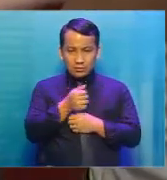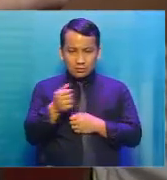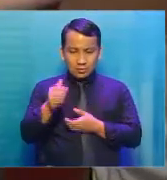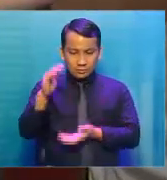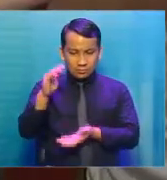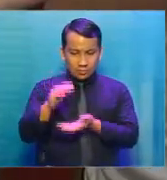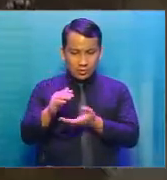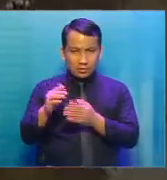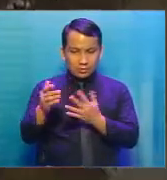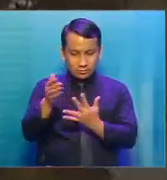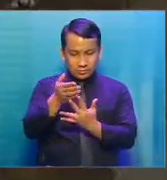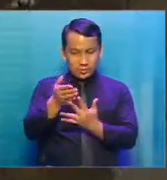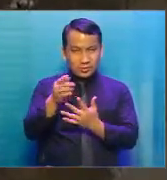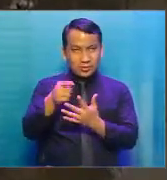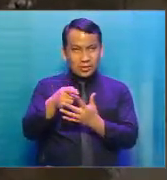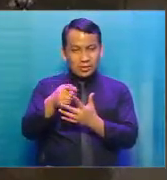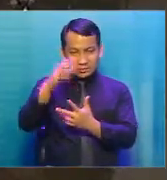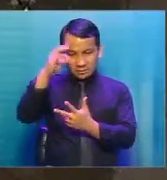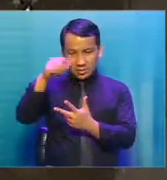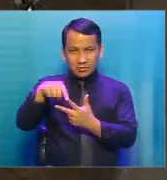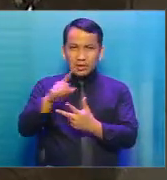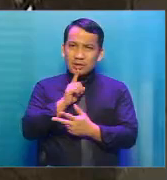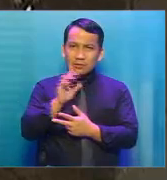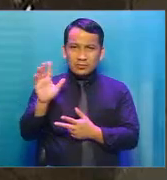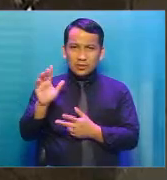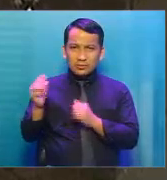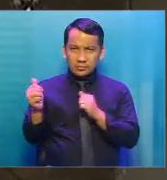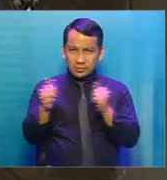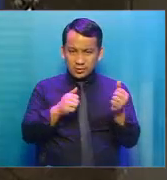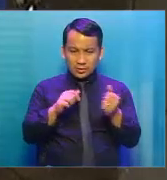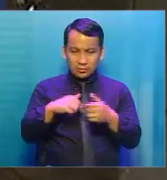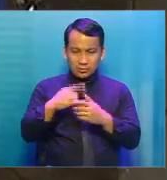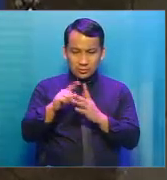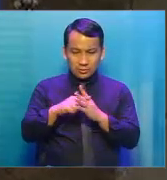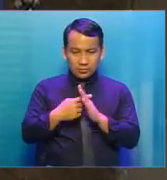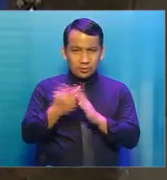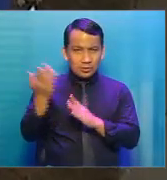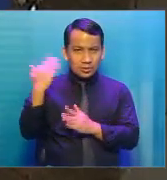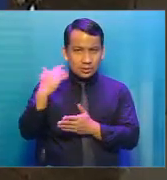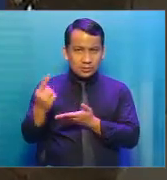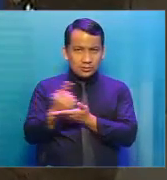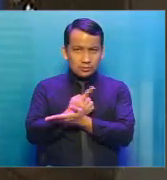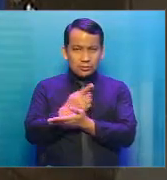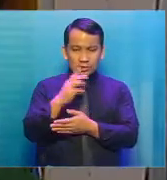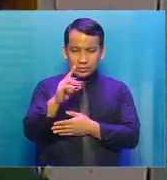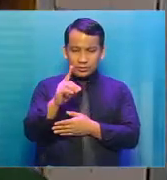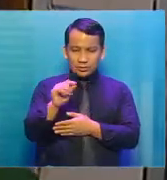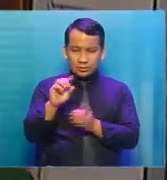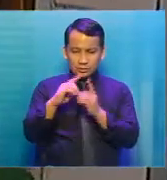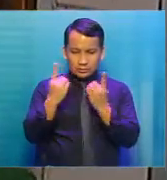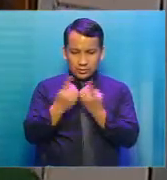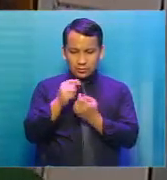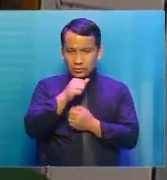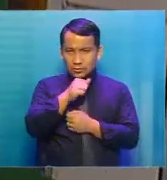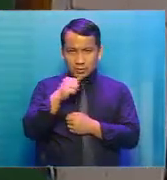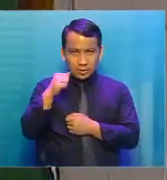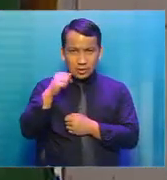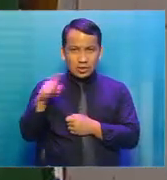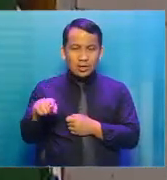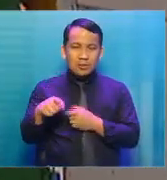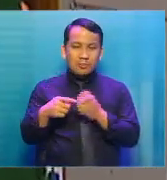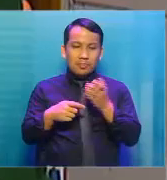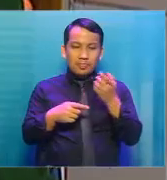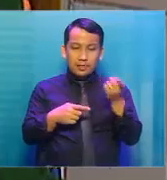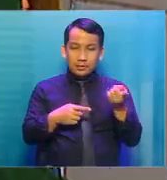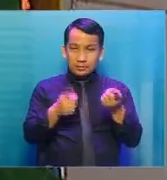bawas sa middlemen. Mga bagay na ipinangako ng aayusin simula pa noong 1 linggo ng DA. Sakali daw magpatupad ang price